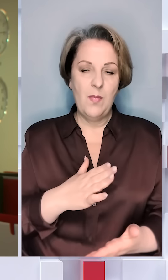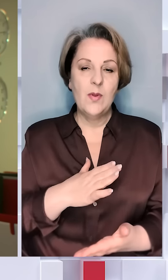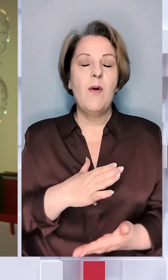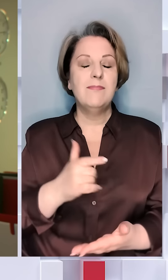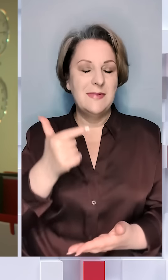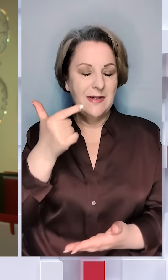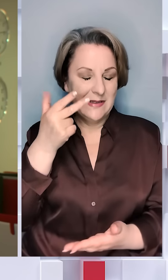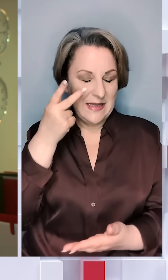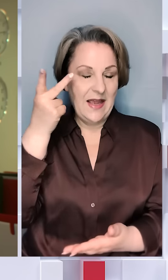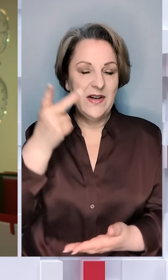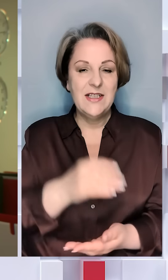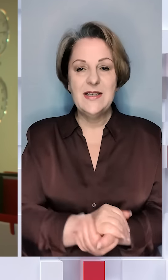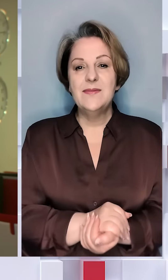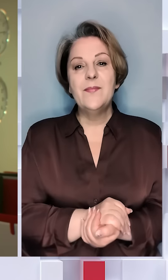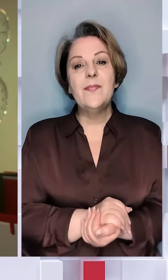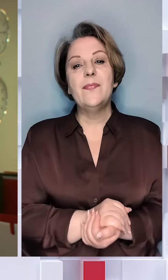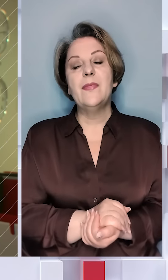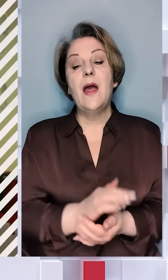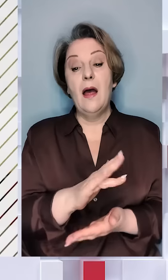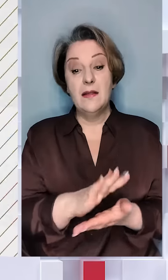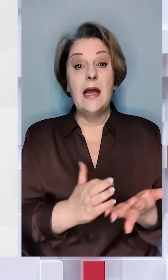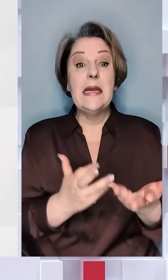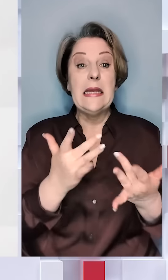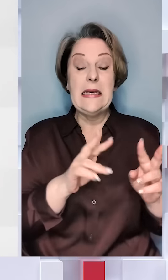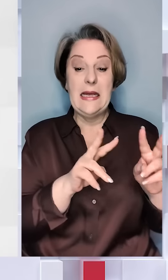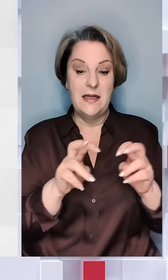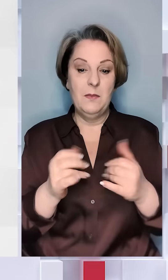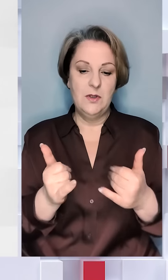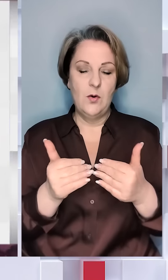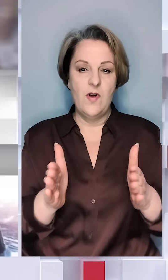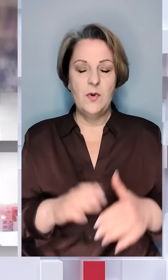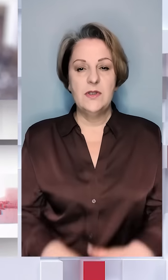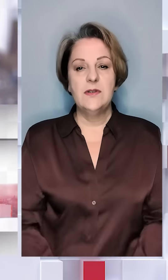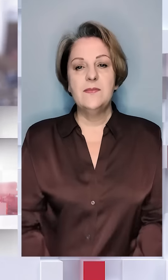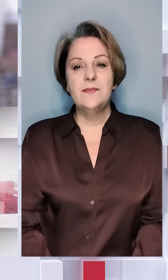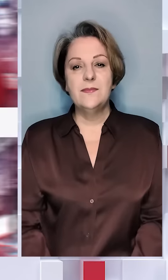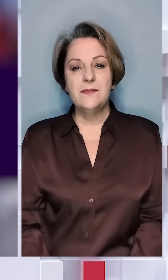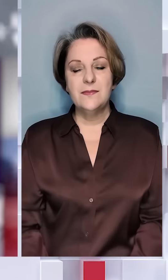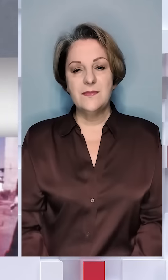цікавіше. Ну а далі кілька тем сьогоднішнього випуску.